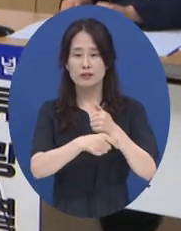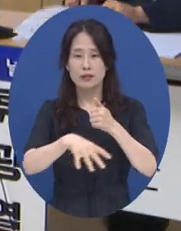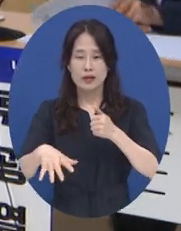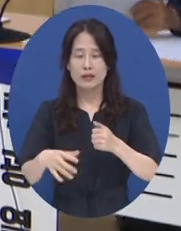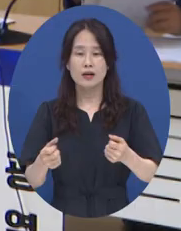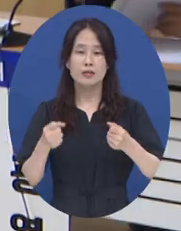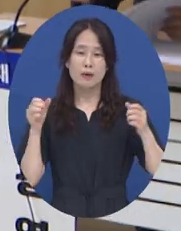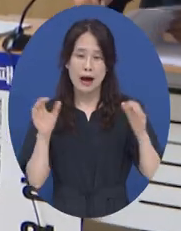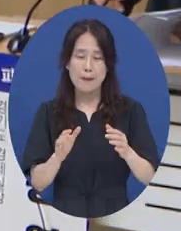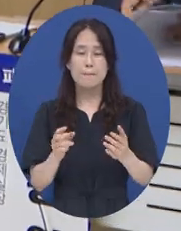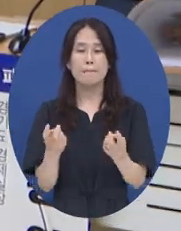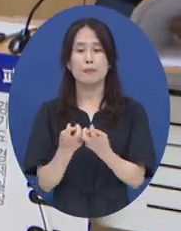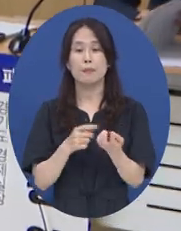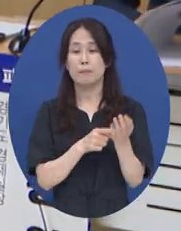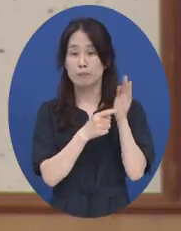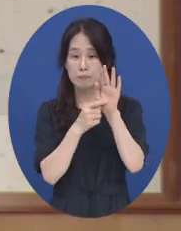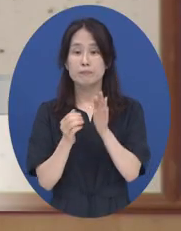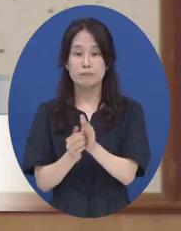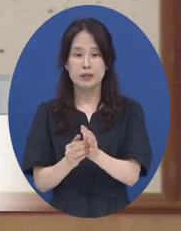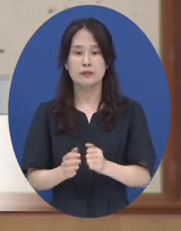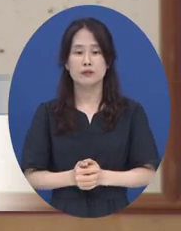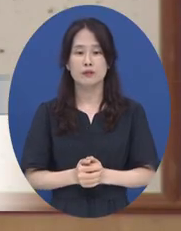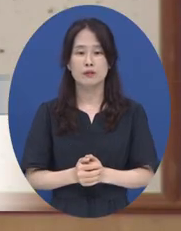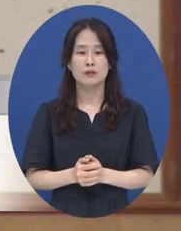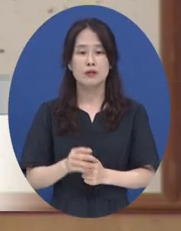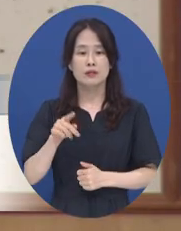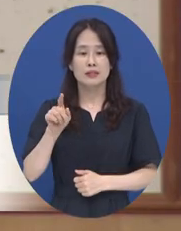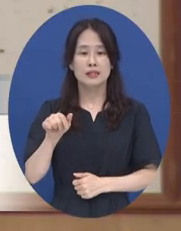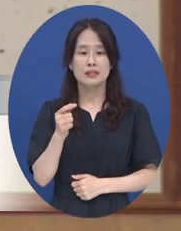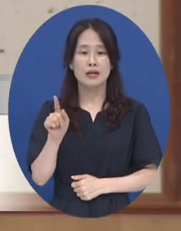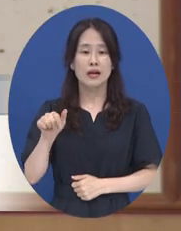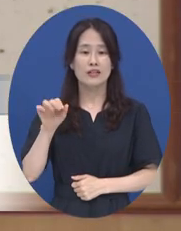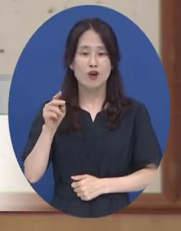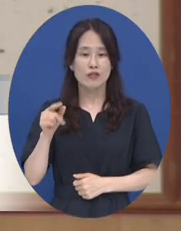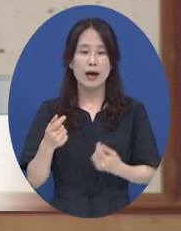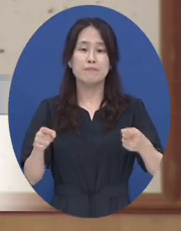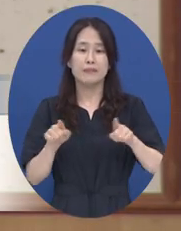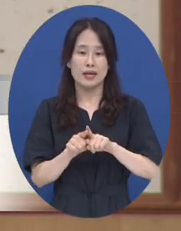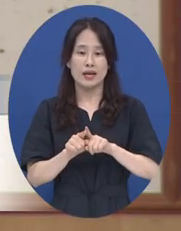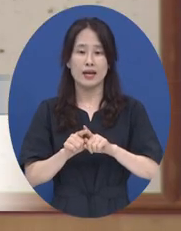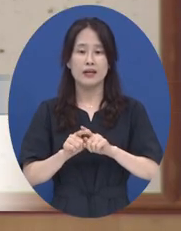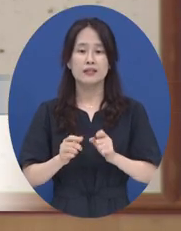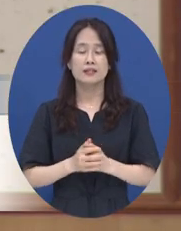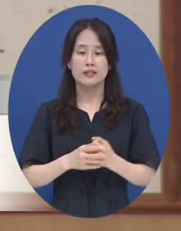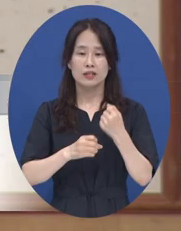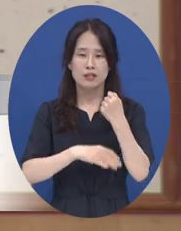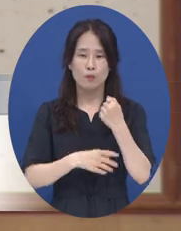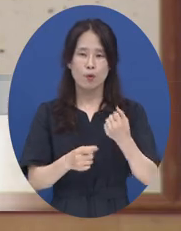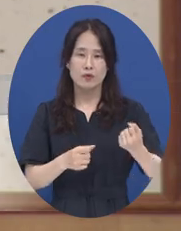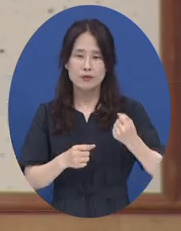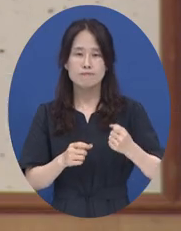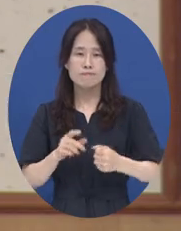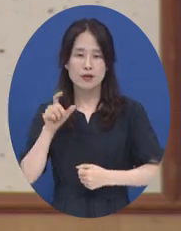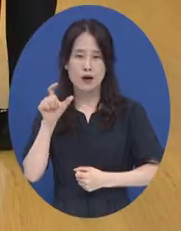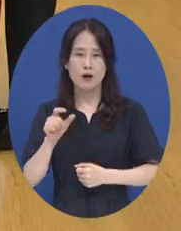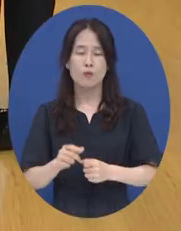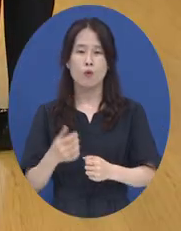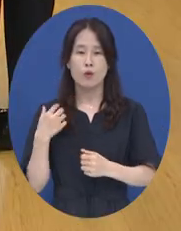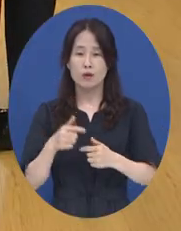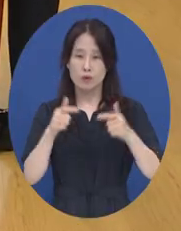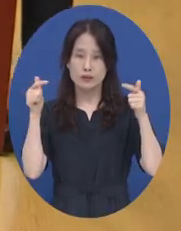협력 방안도 제시됐습니다. 산학연이 함께할 수 있는 이제 테스트베드의 좀 역량을 강화하고 역할을 확대할 필요가